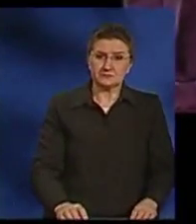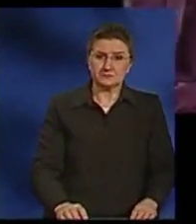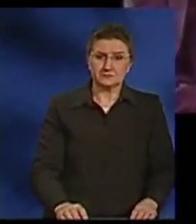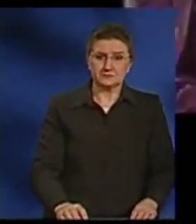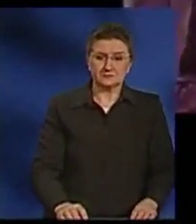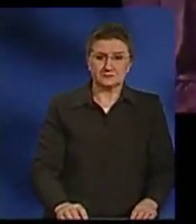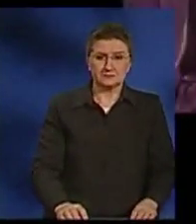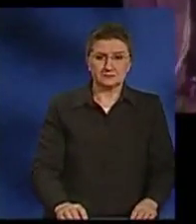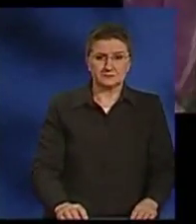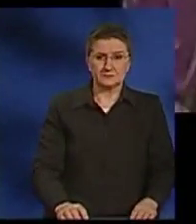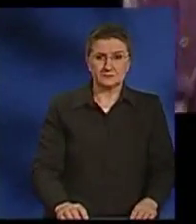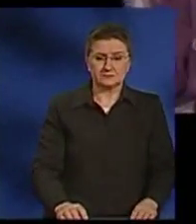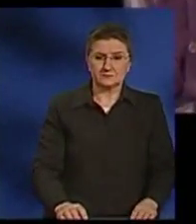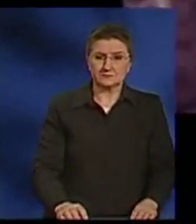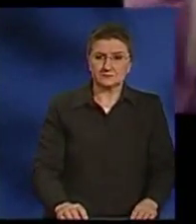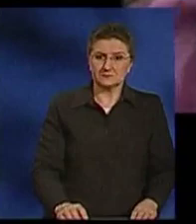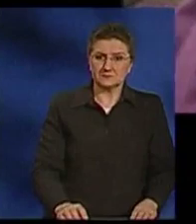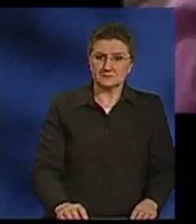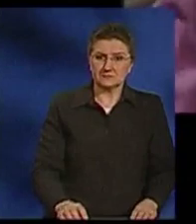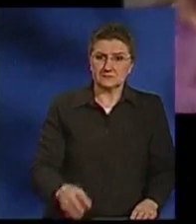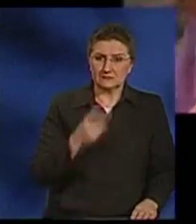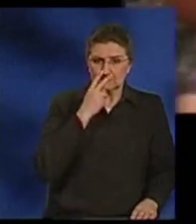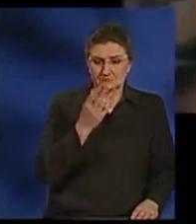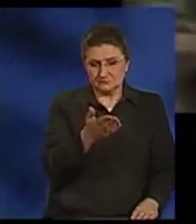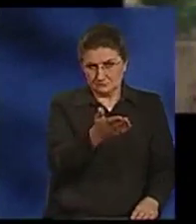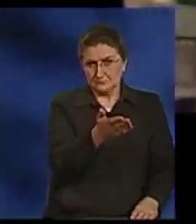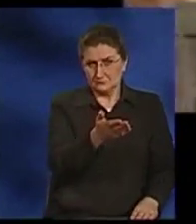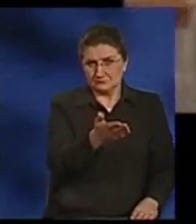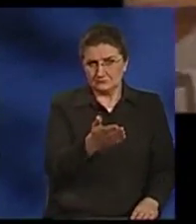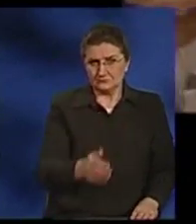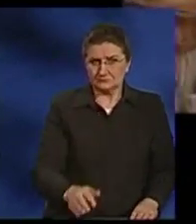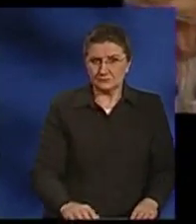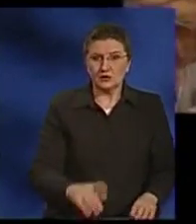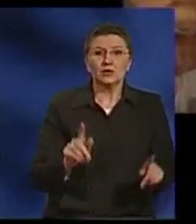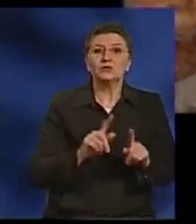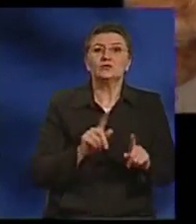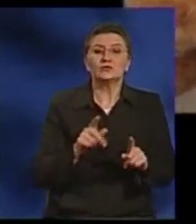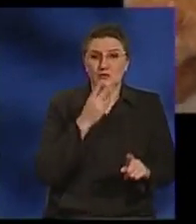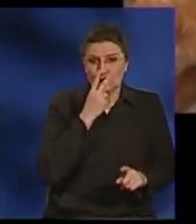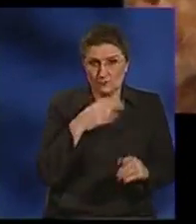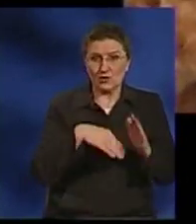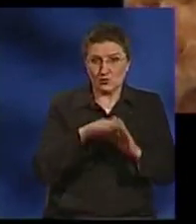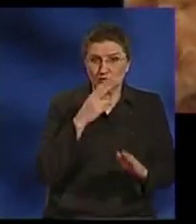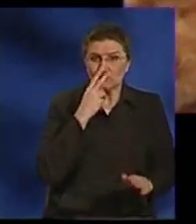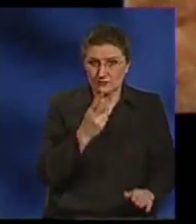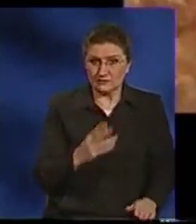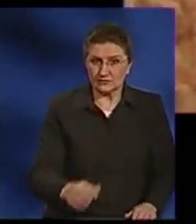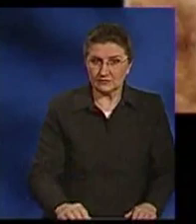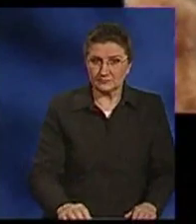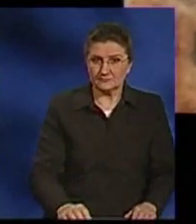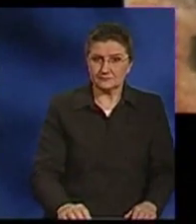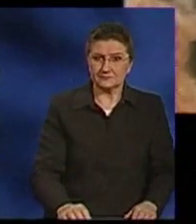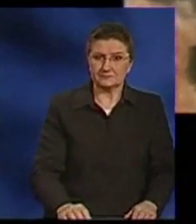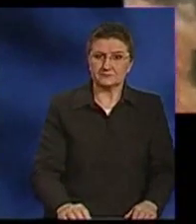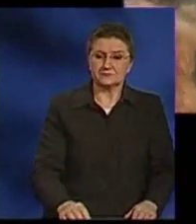видно их просто. Не видно? Правда, совсем не видно. Вот это и что, теперь лучше видишь, а? Да,